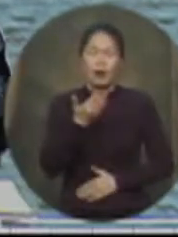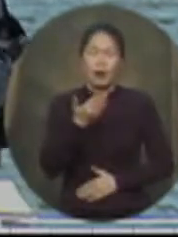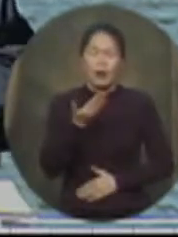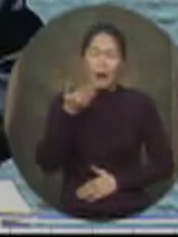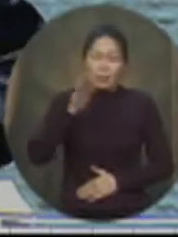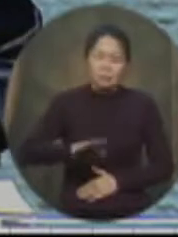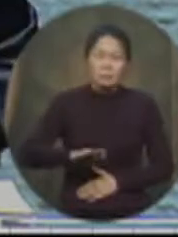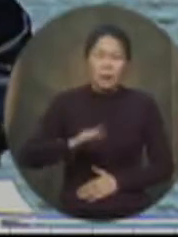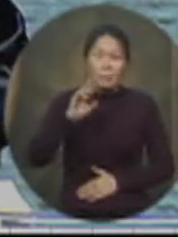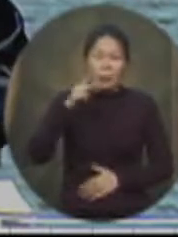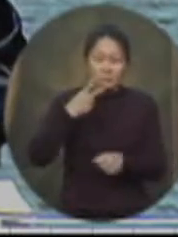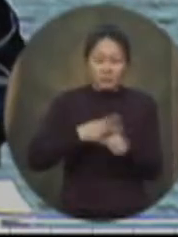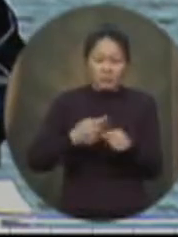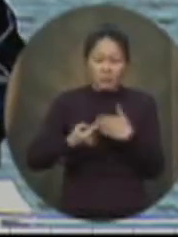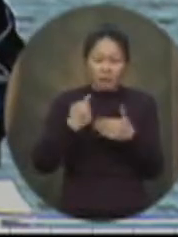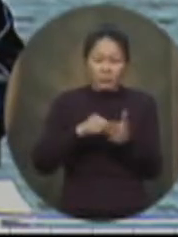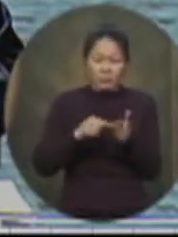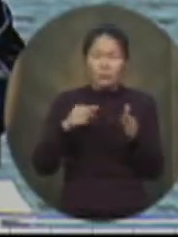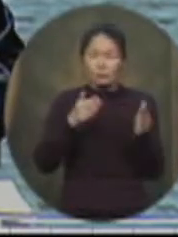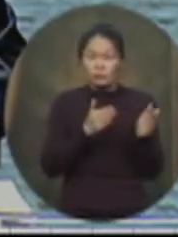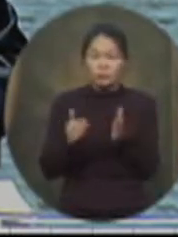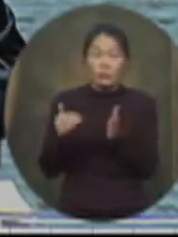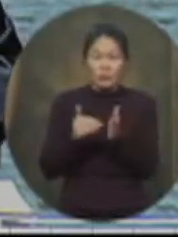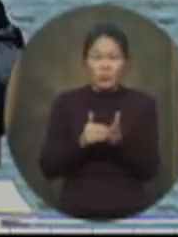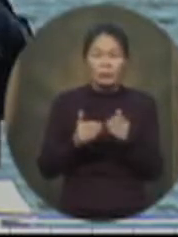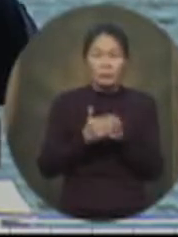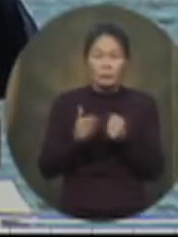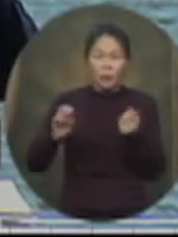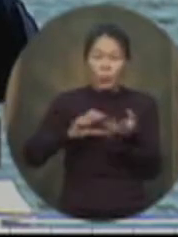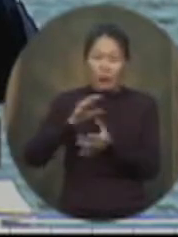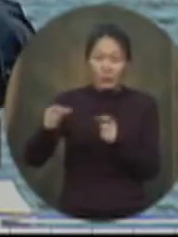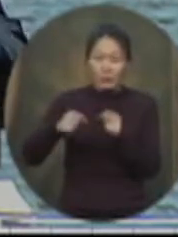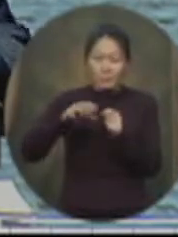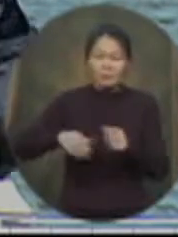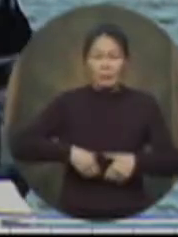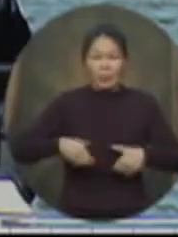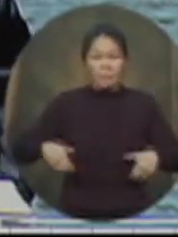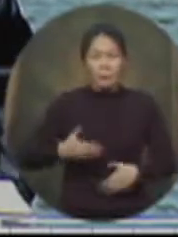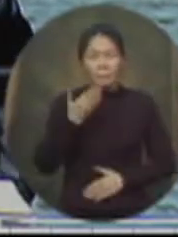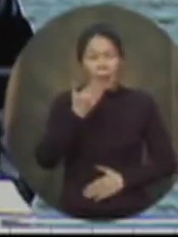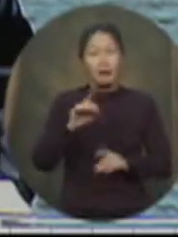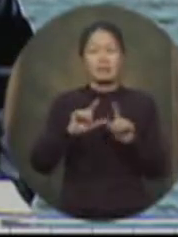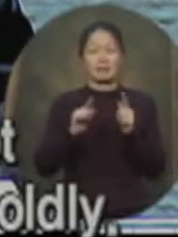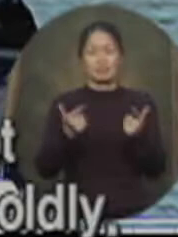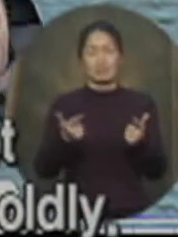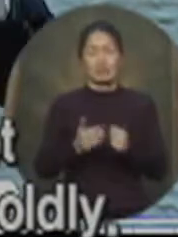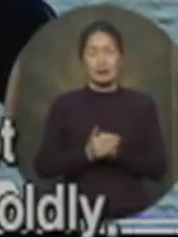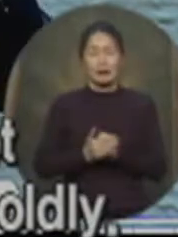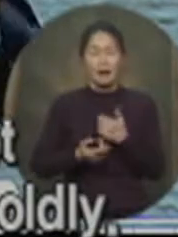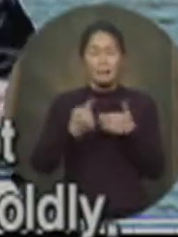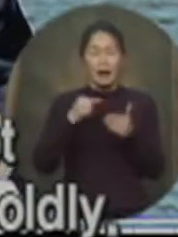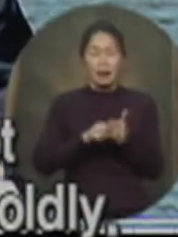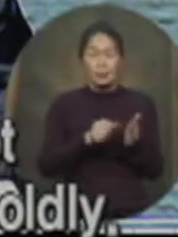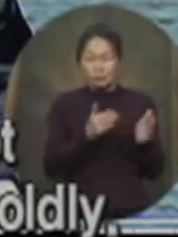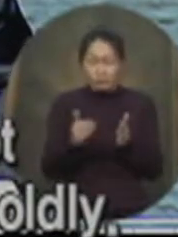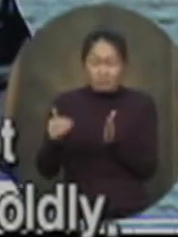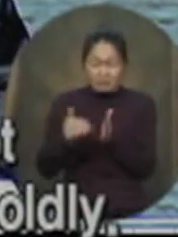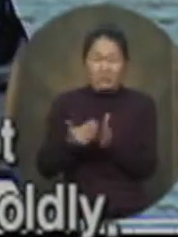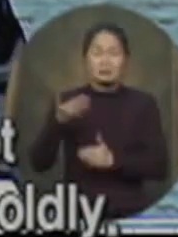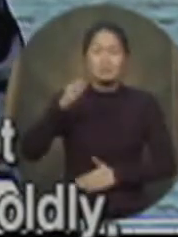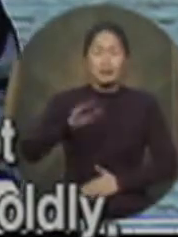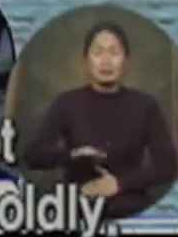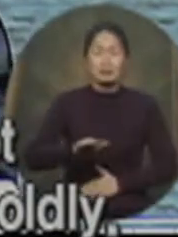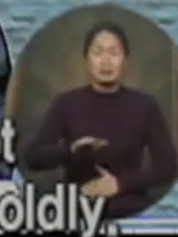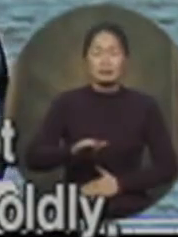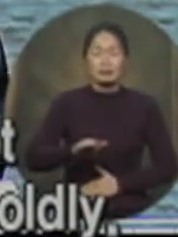바울이 꼭 마음의 준비만 되었다고 그가 환란 앞에서 담대하게 수 있었던 것은 아닙니다 마음의 준비도 되었지만